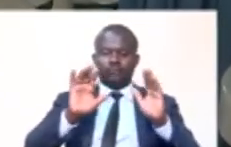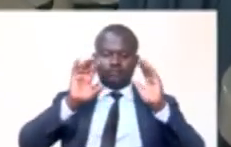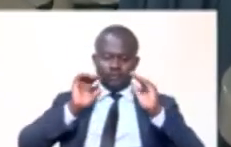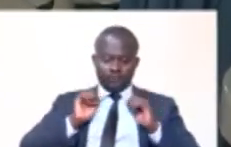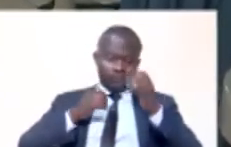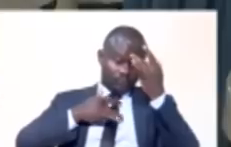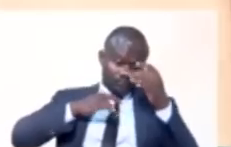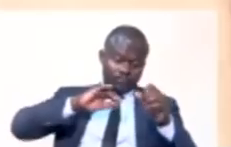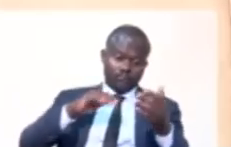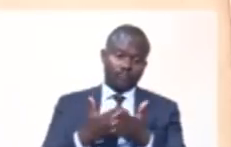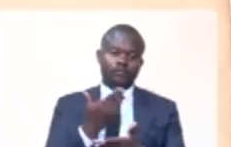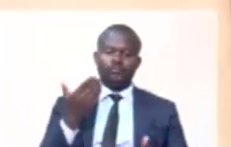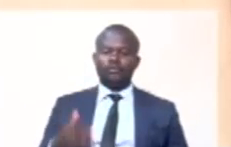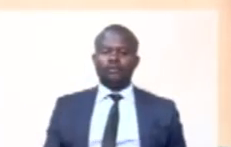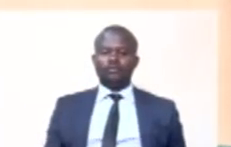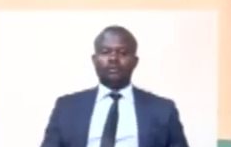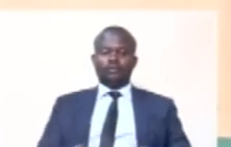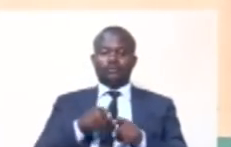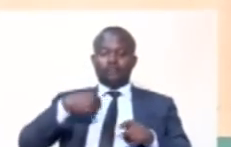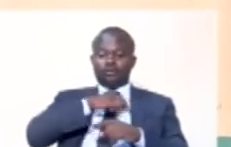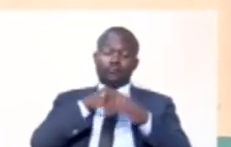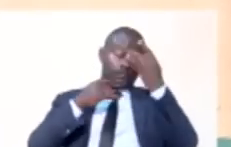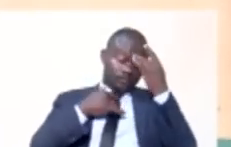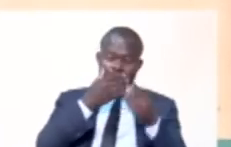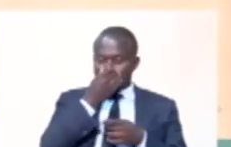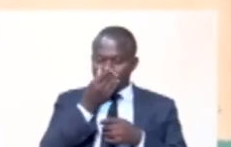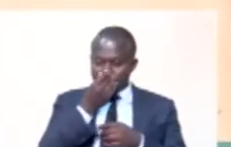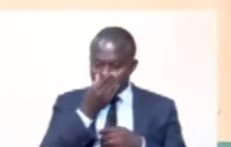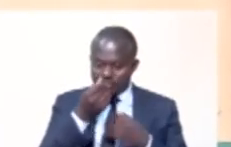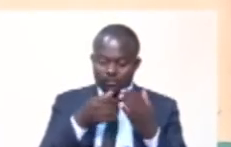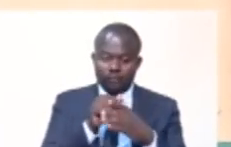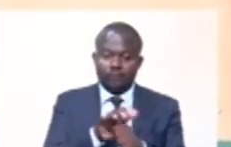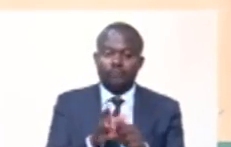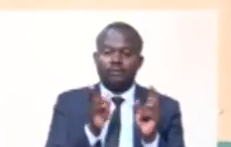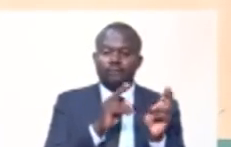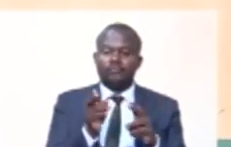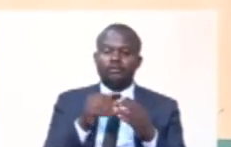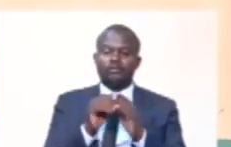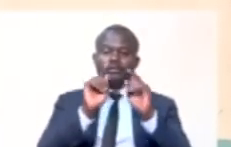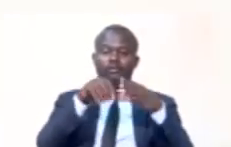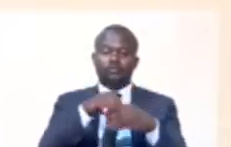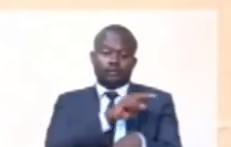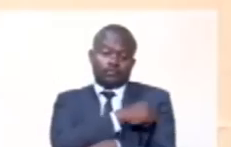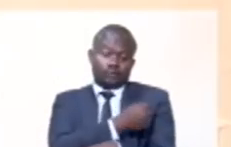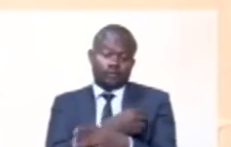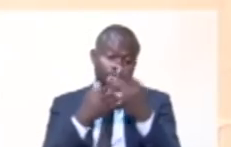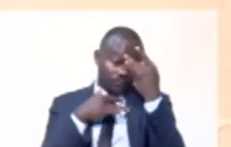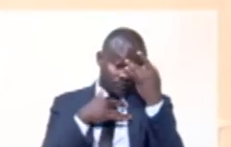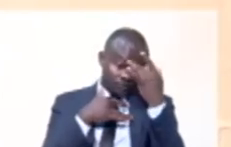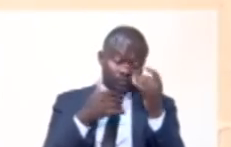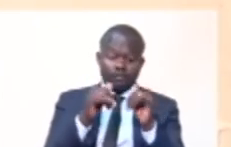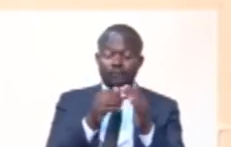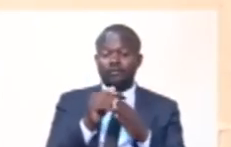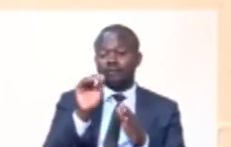ry'ubwandu bushya bwa Omicron. Nkanjye nyirwara yari gripe, numvaga ari gripe bisanzwe, ubundi sinyajya kwa muganga narwaye gripe. Imikino